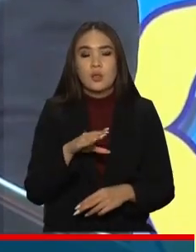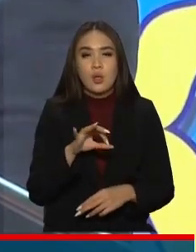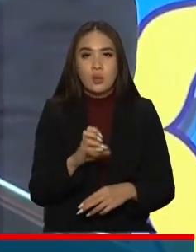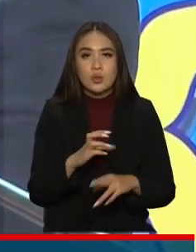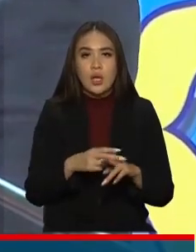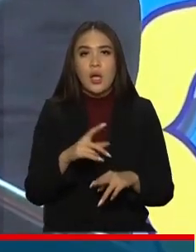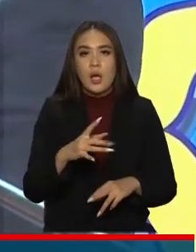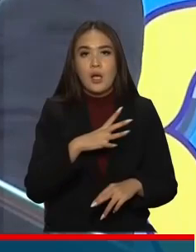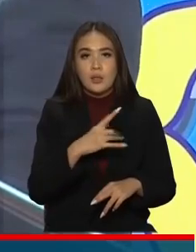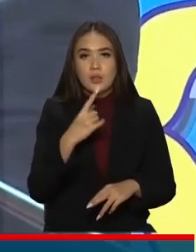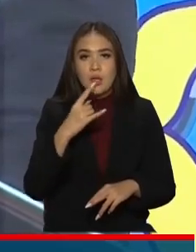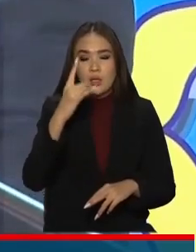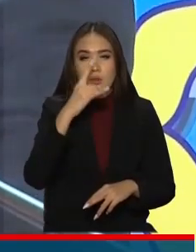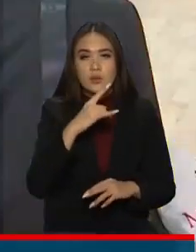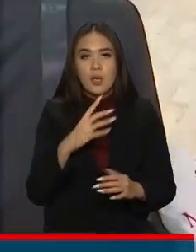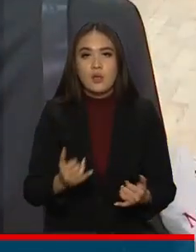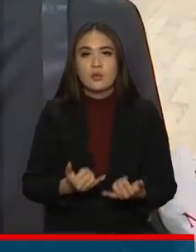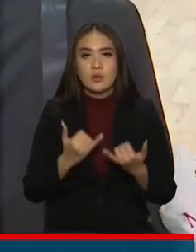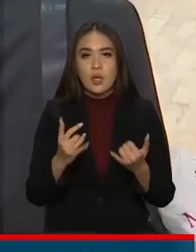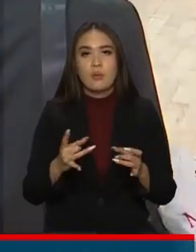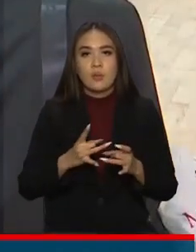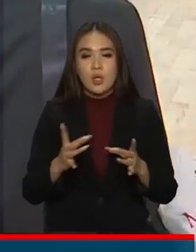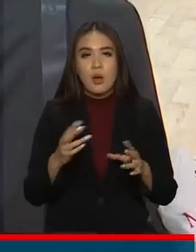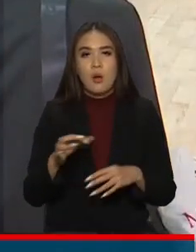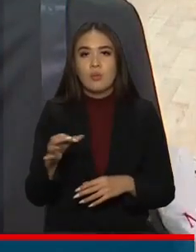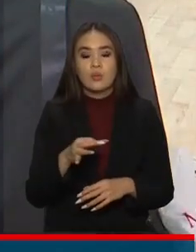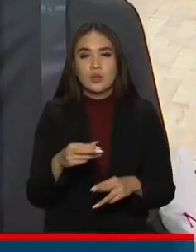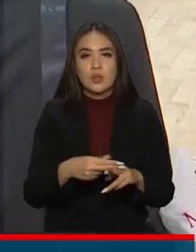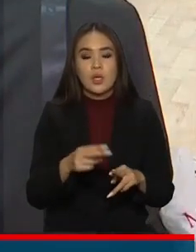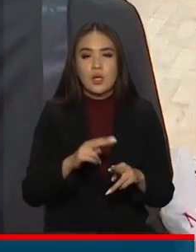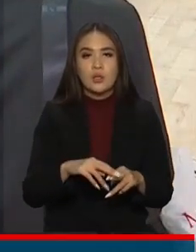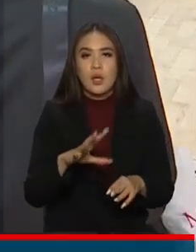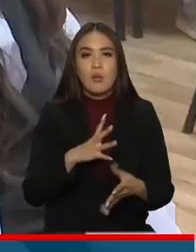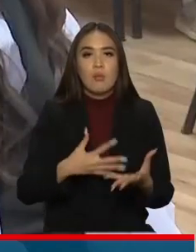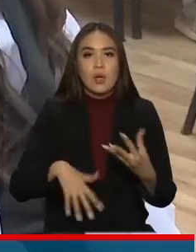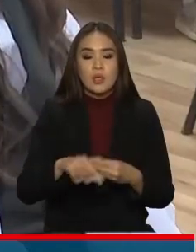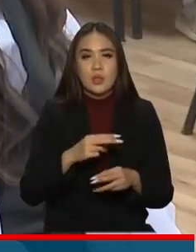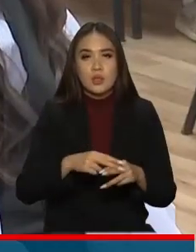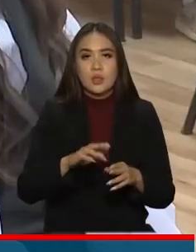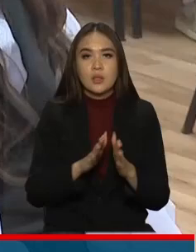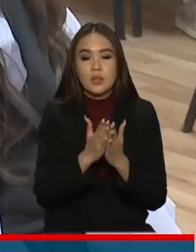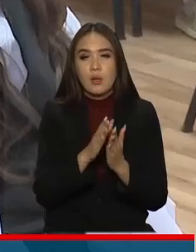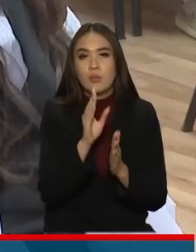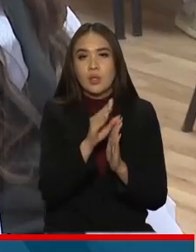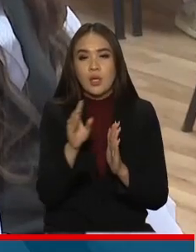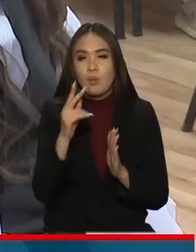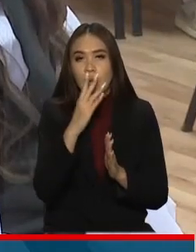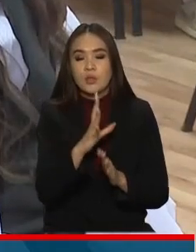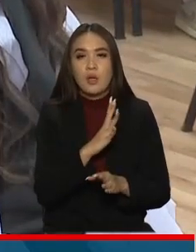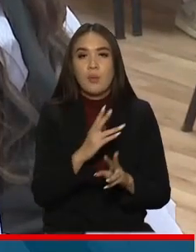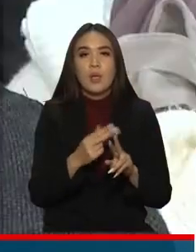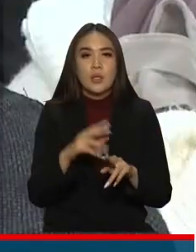ана тіліне құрмет көрсететін ортақ мейрам. Сондықтан облыстық дәріс аймақтағы барлық кітапханаларды қамтыды. Тыңдаушылар